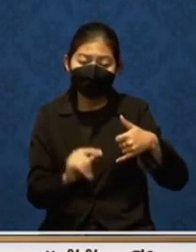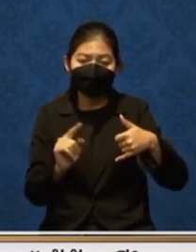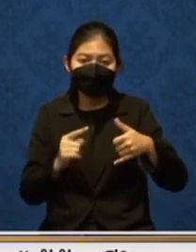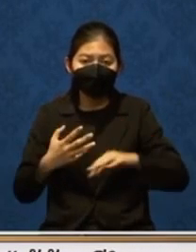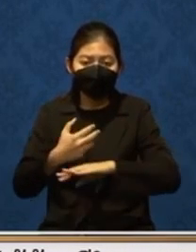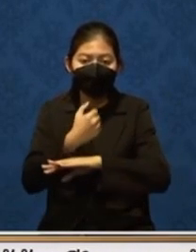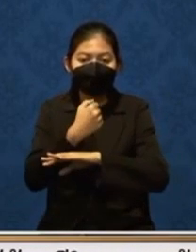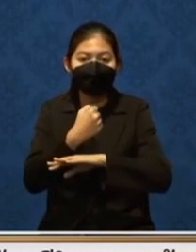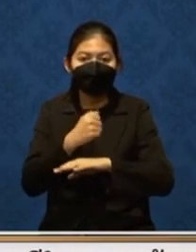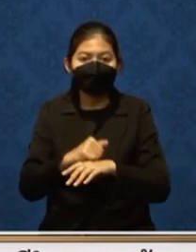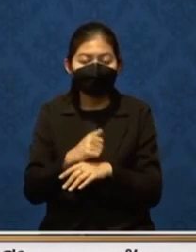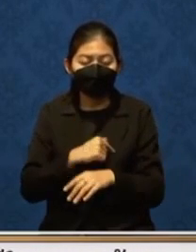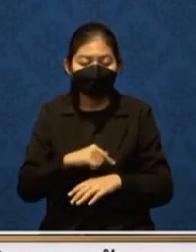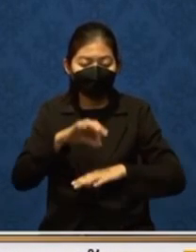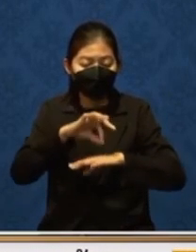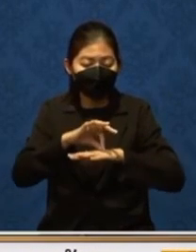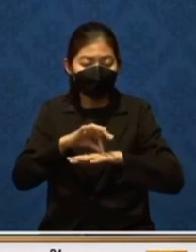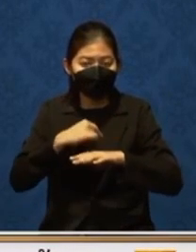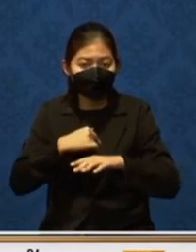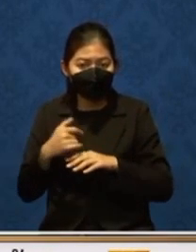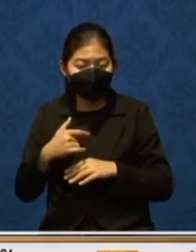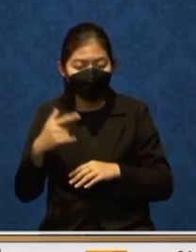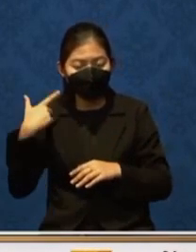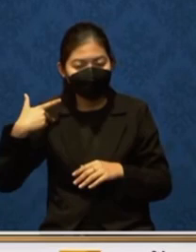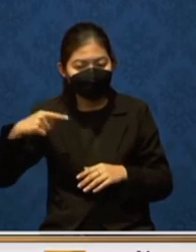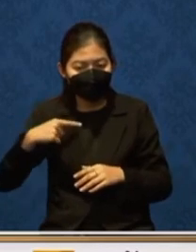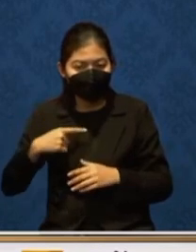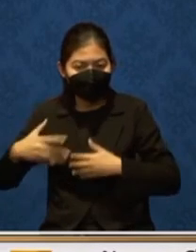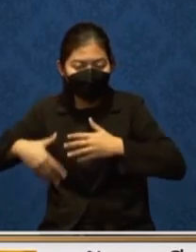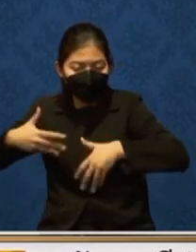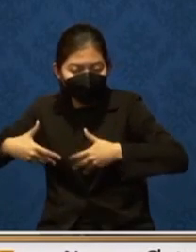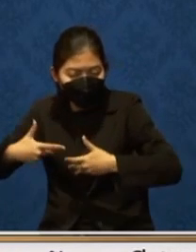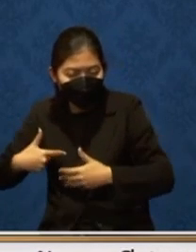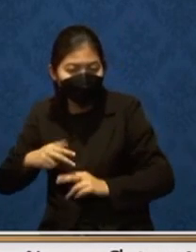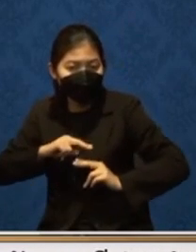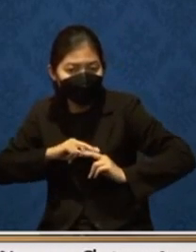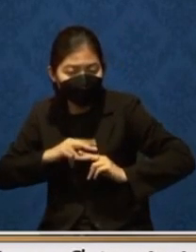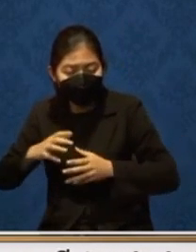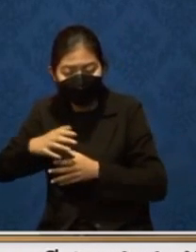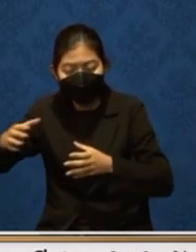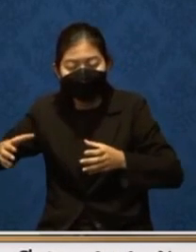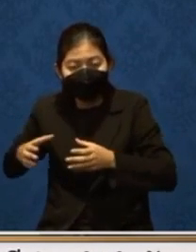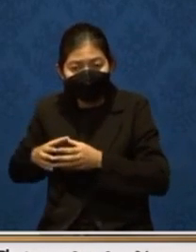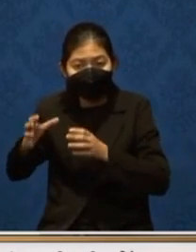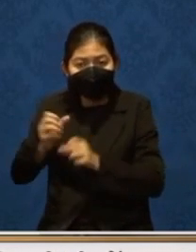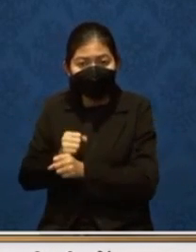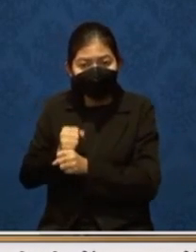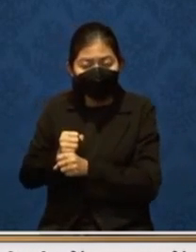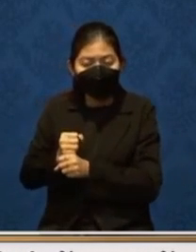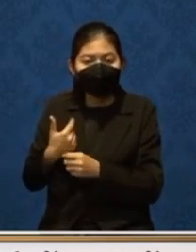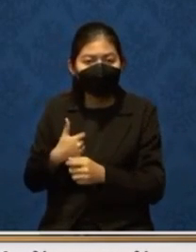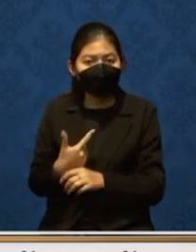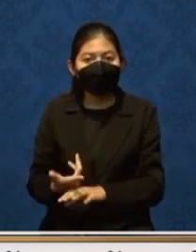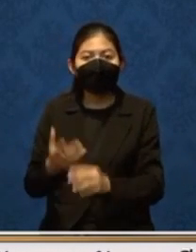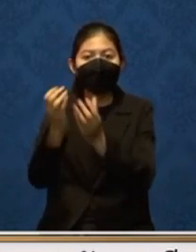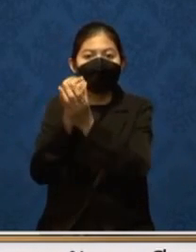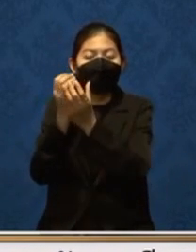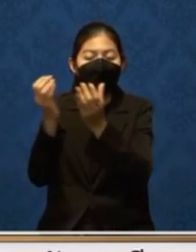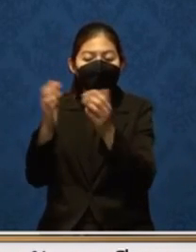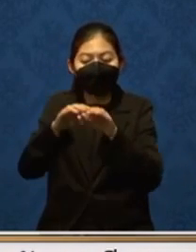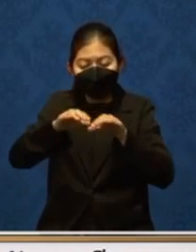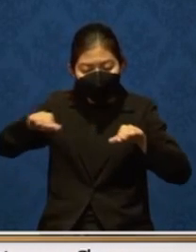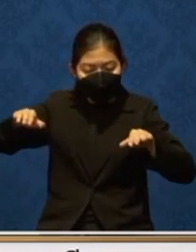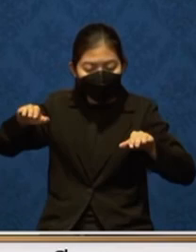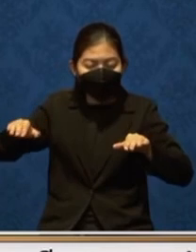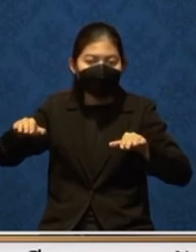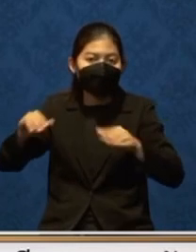นาจในตำแหน่งหน้าที่เพื่อส่วงหาผลประโยช์ให้กับตัวเองและพวกพองฝ่าฝืนและไม่ปฏิบัิตามตรฐานทาง